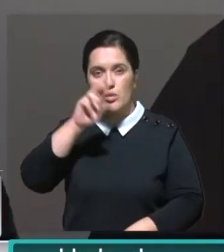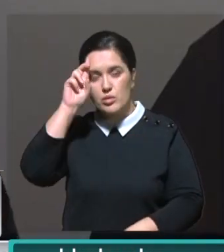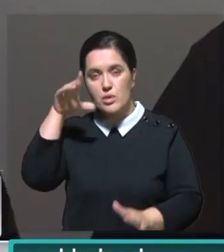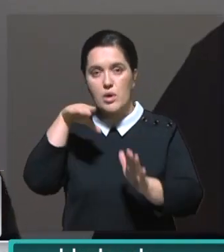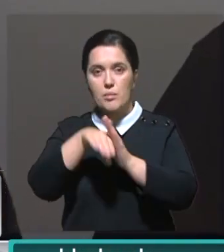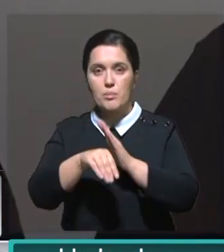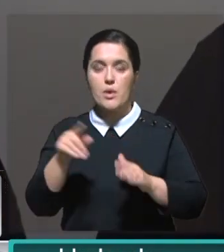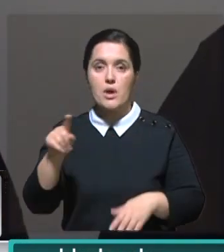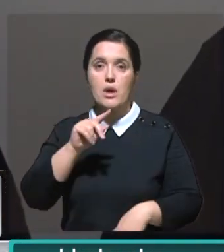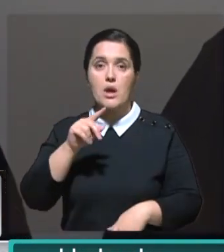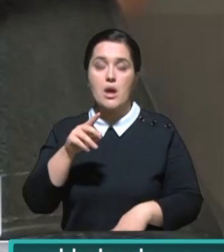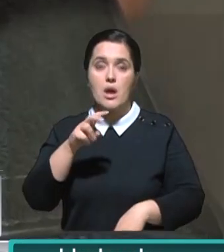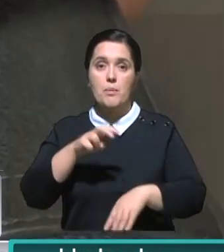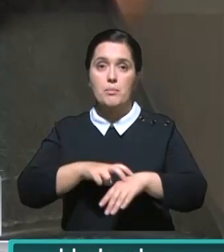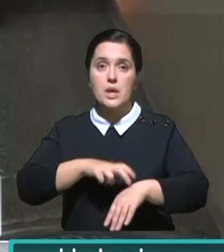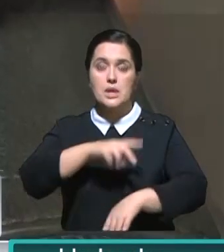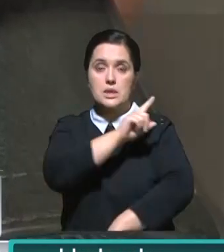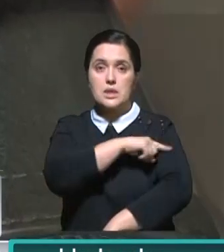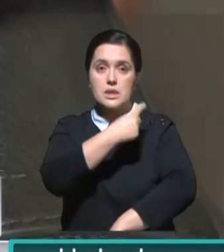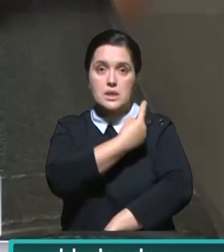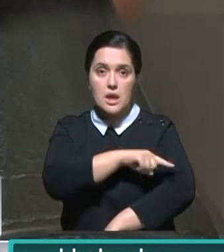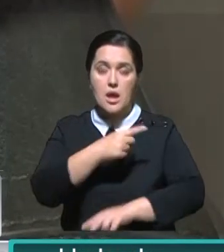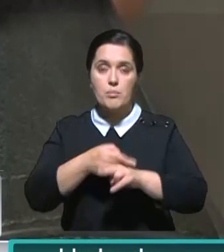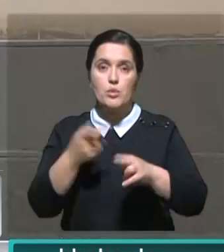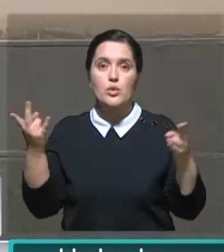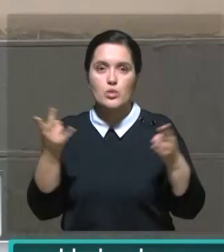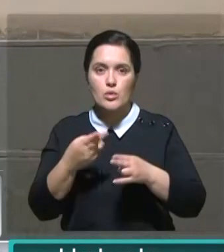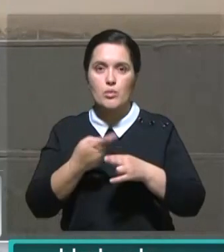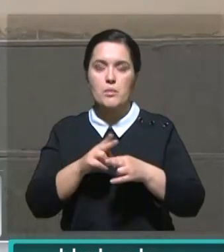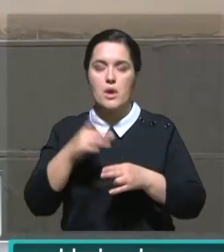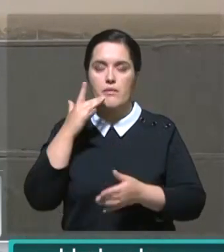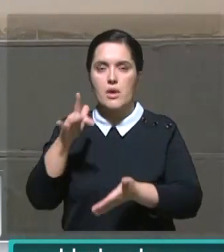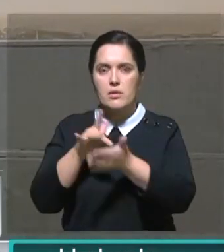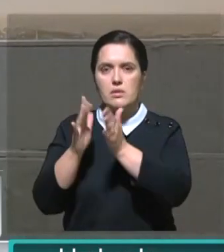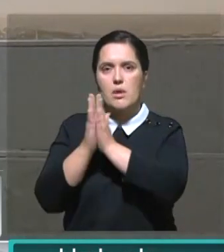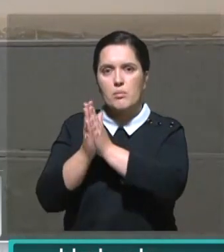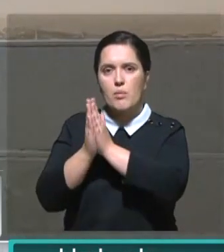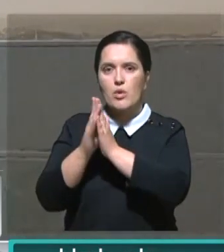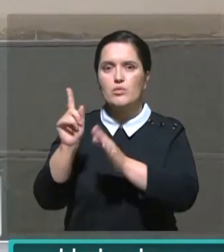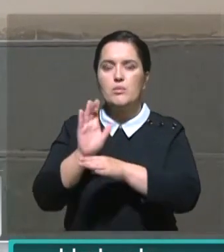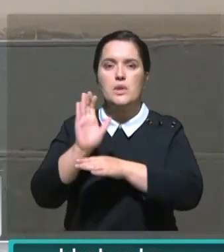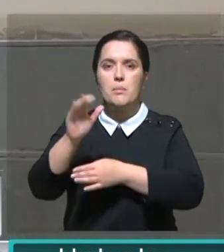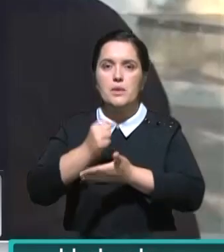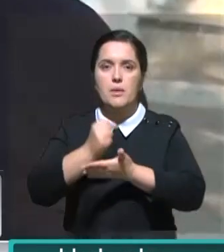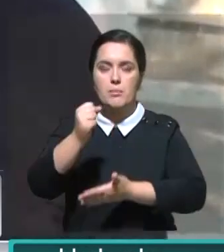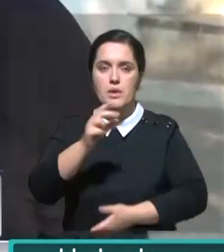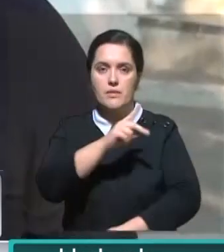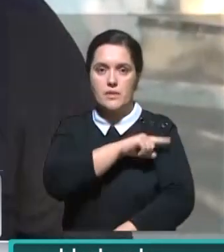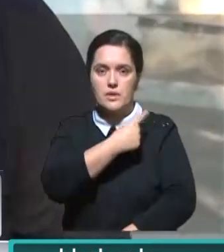Жанар Мустафина работает медсестрой и вынуждена обращаться за помощью к городским коллегам, чтобы отправить направление к врачу.